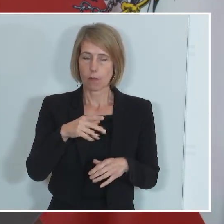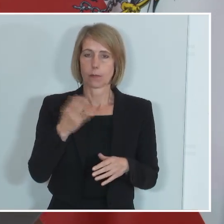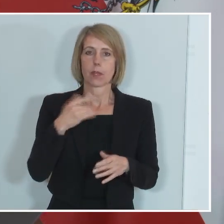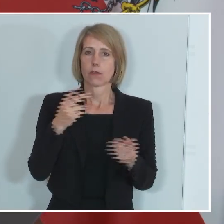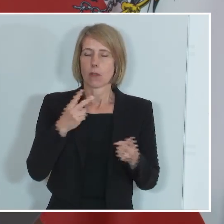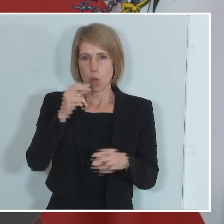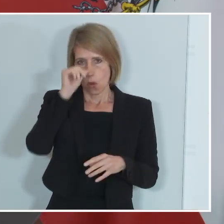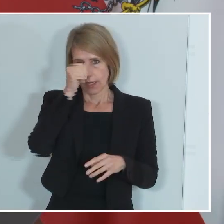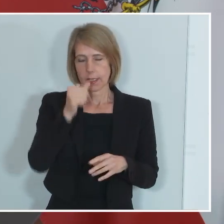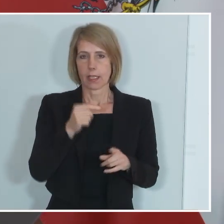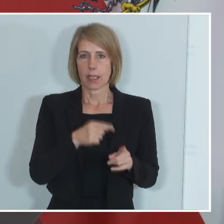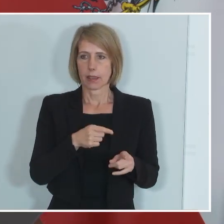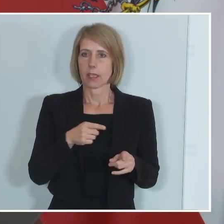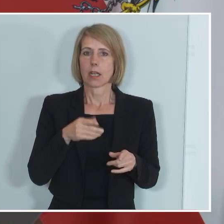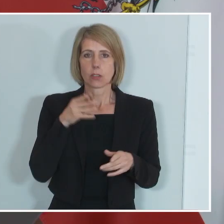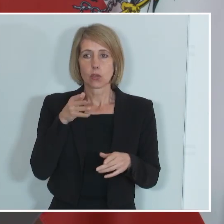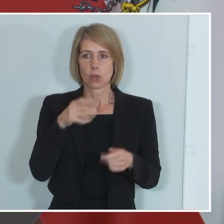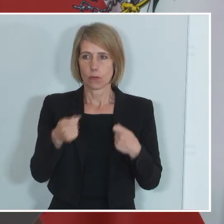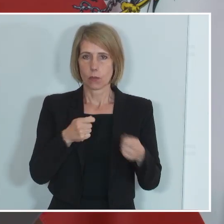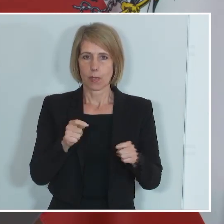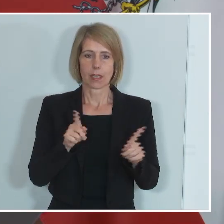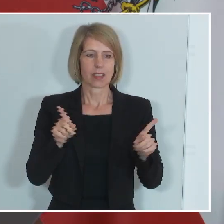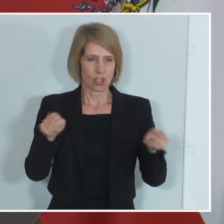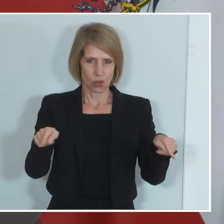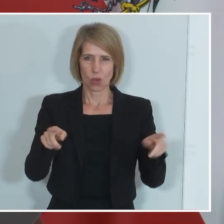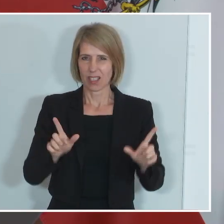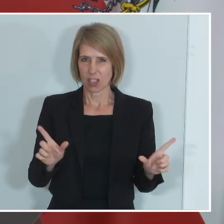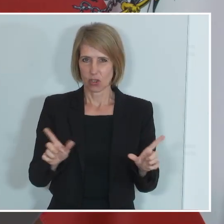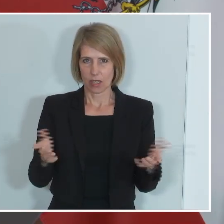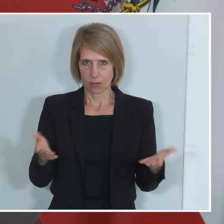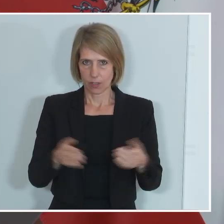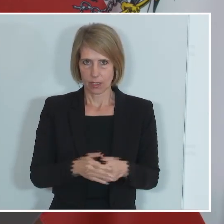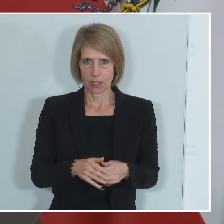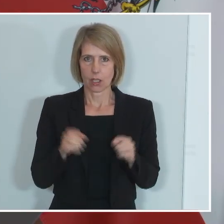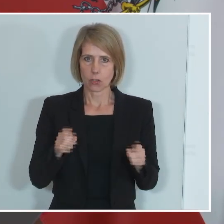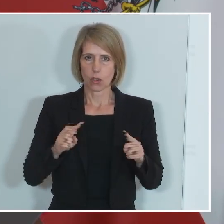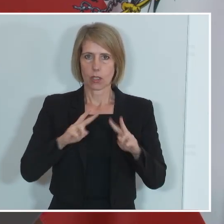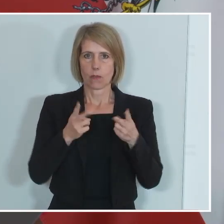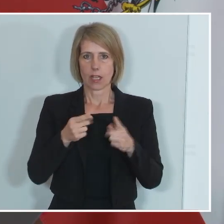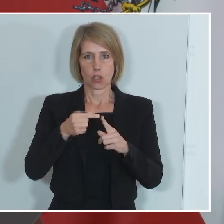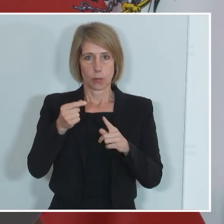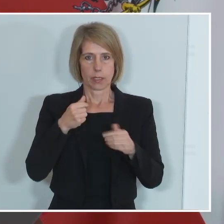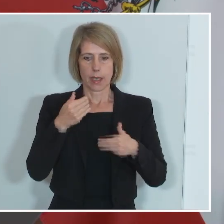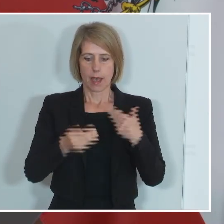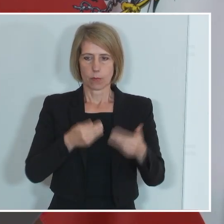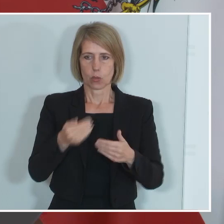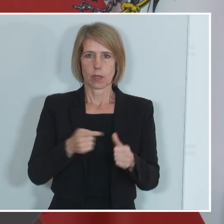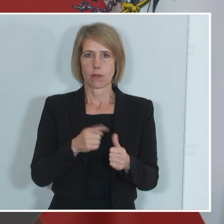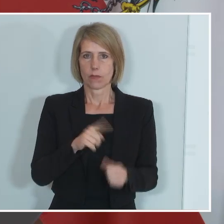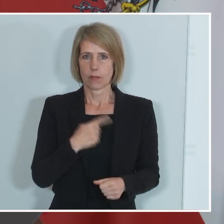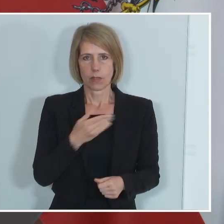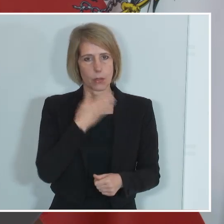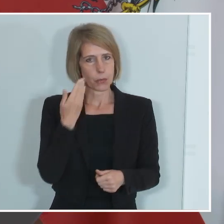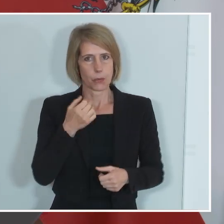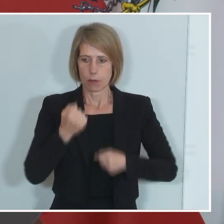dort sind die wirklichen Zukunftsmärkte, und dort wird sich auch in Zukunft die Weltspitze abspielen, wenn wir nicht jetzt tatsächlich